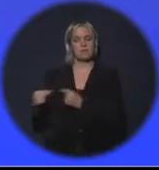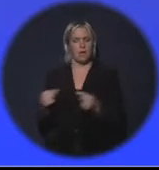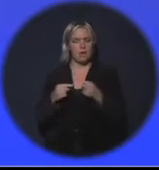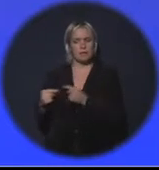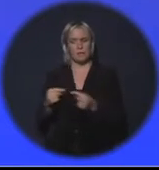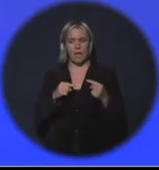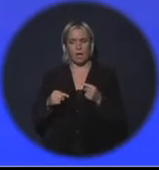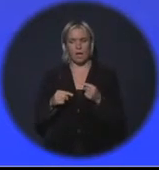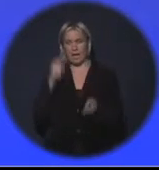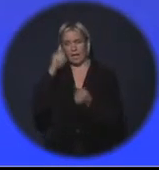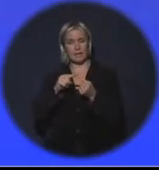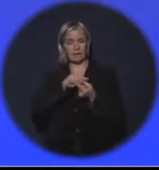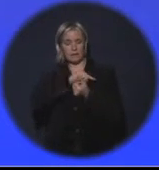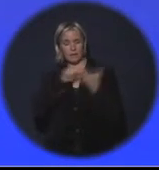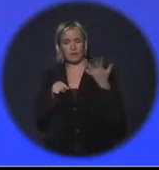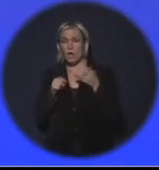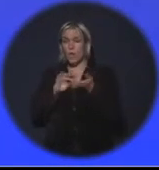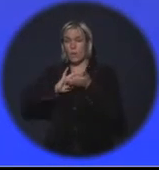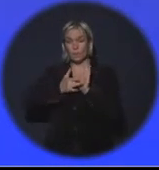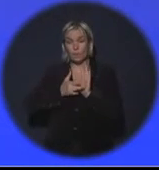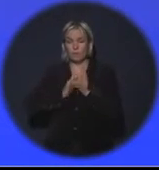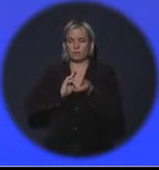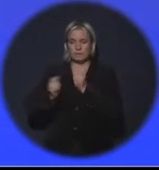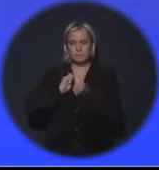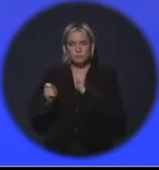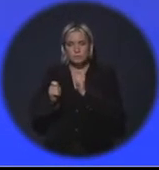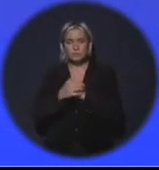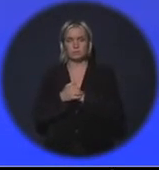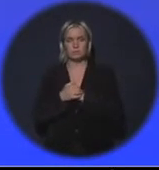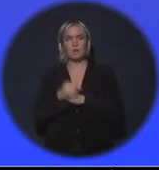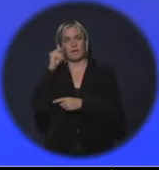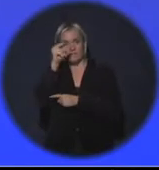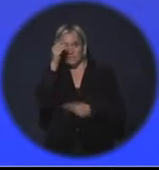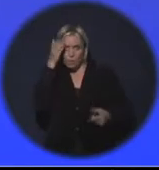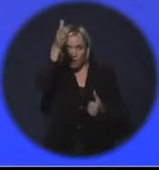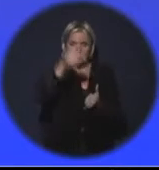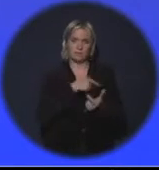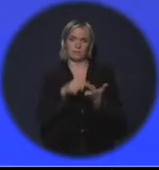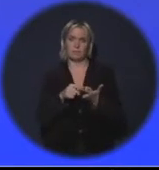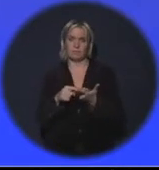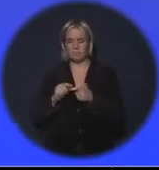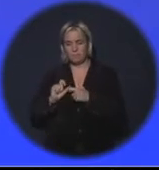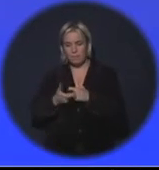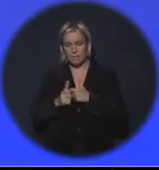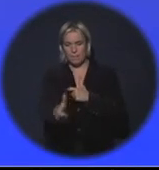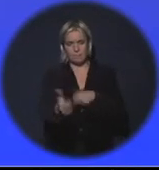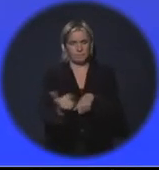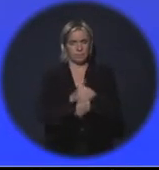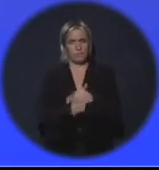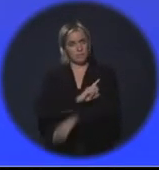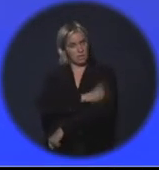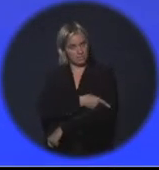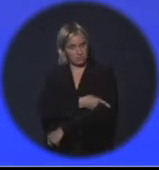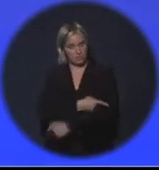les aspects de la transition énergétique. Nécessité d'une vision de long terme, planification de notre politique